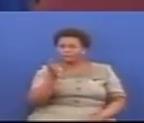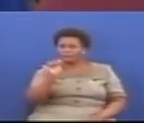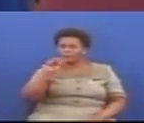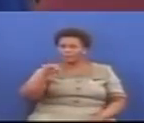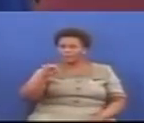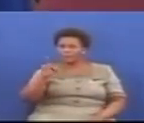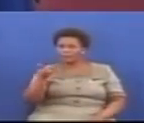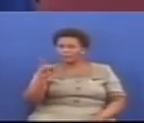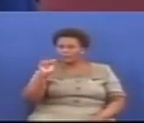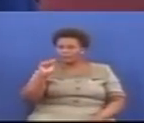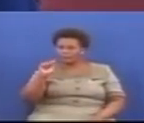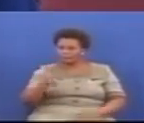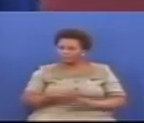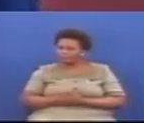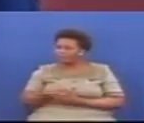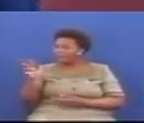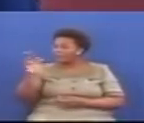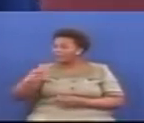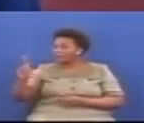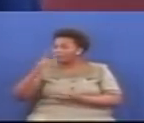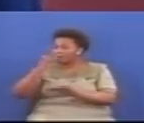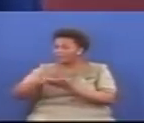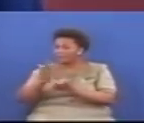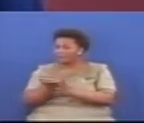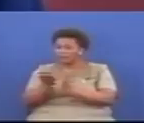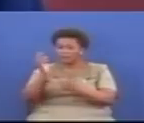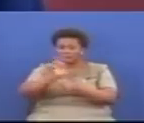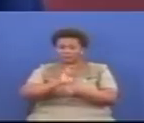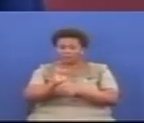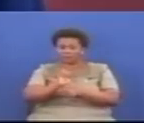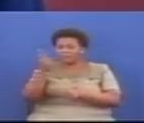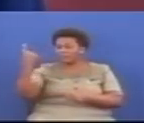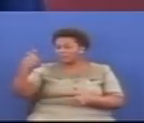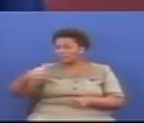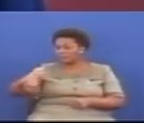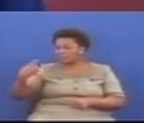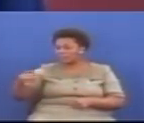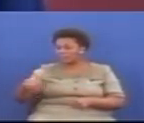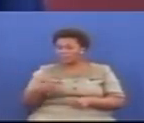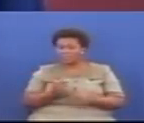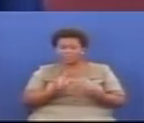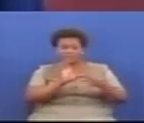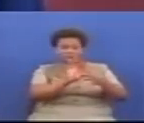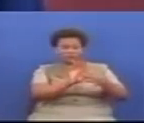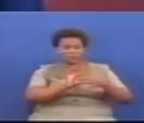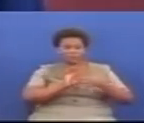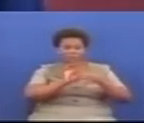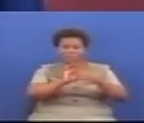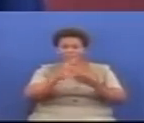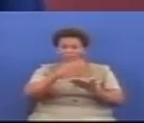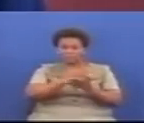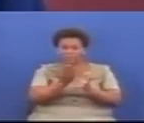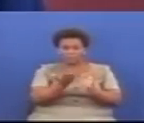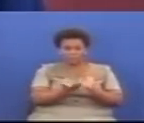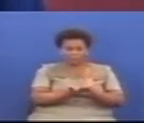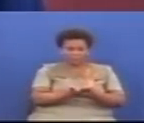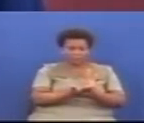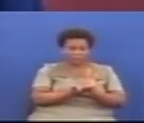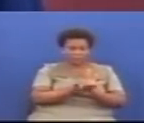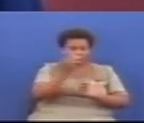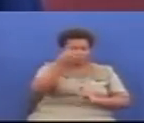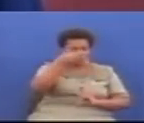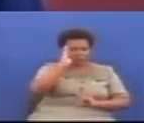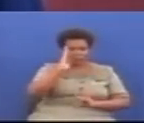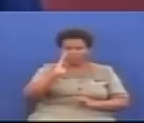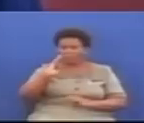Karibu. Kamishna wa Idara ya Usimamizi wa Sera ya Ubia ya Sekta ya Umma na Sekta